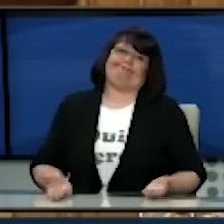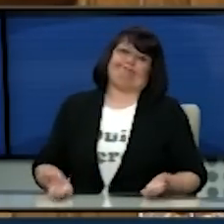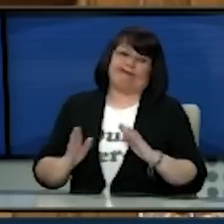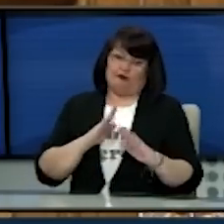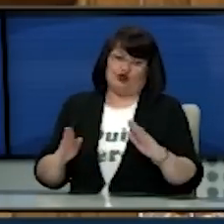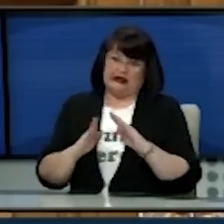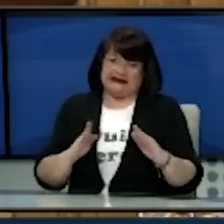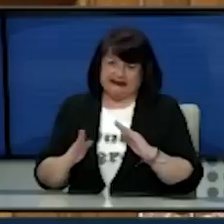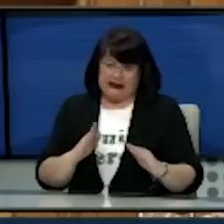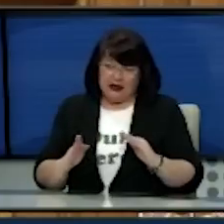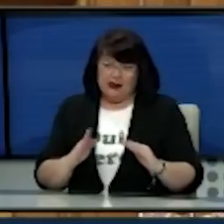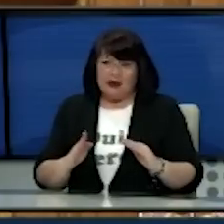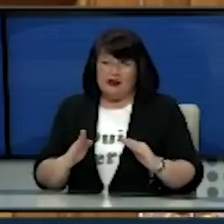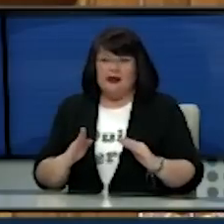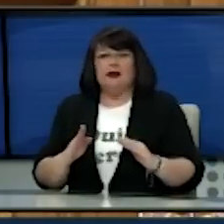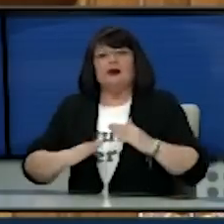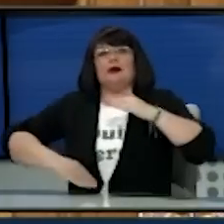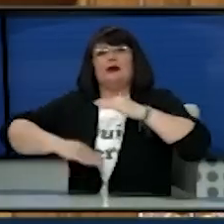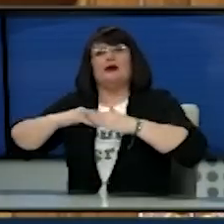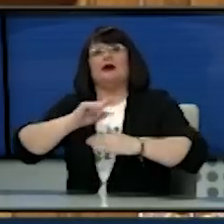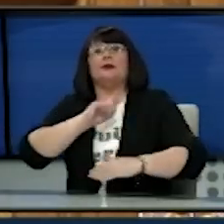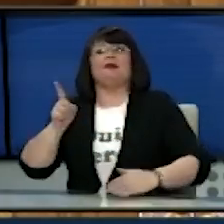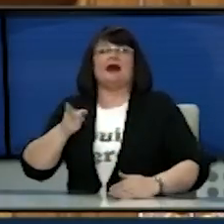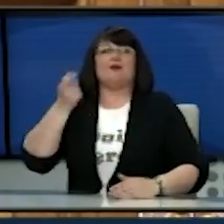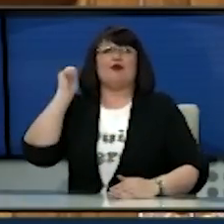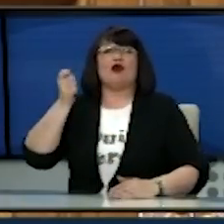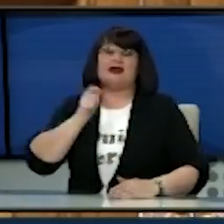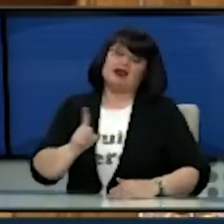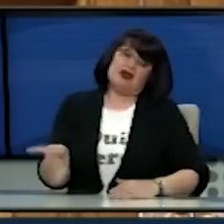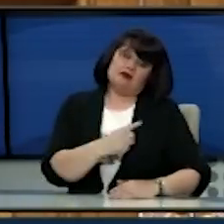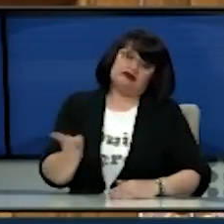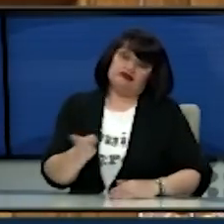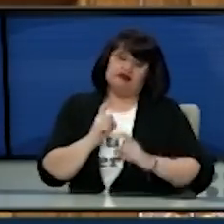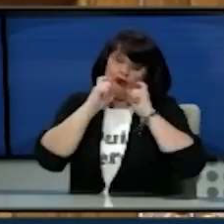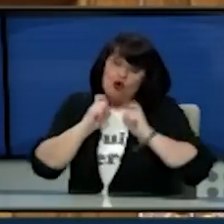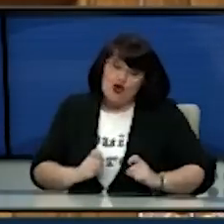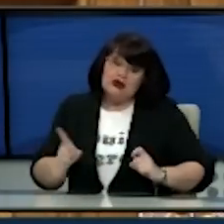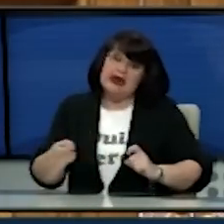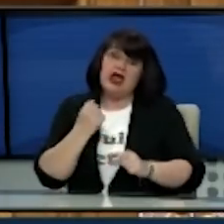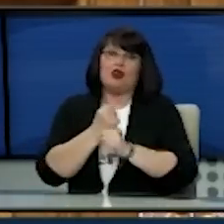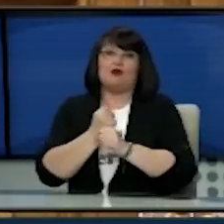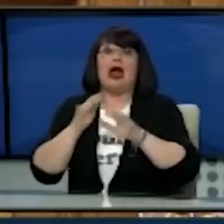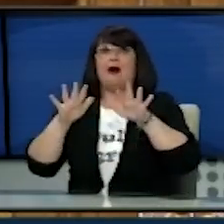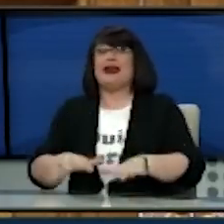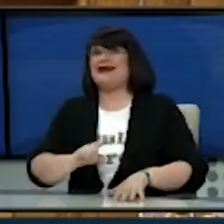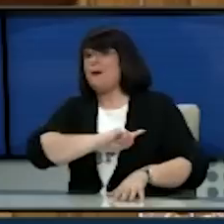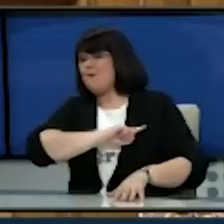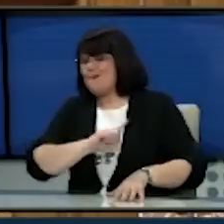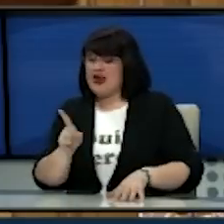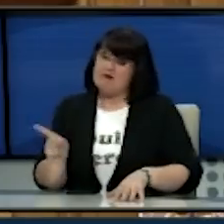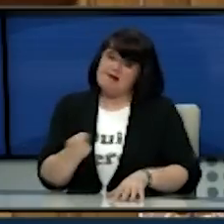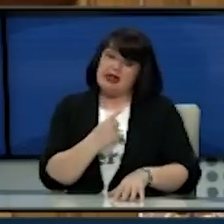και την άρση κάθε περιορισμού για την πολιτική επιστράτευση, για την επίταξη απεργών, προκειμένου